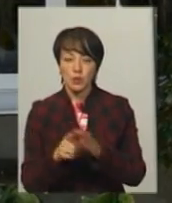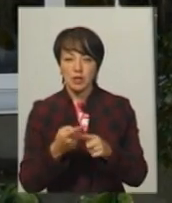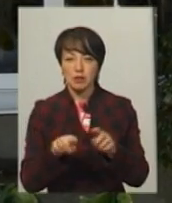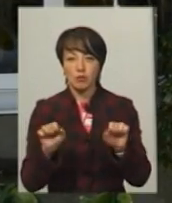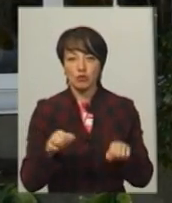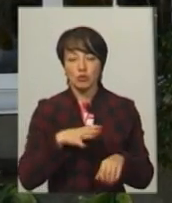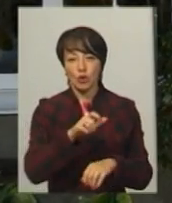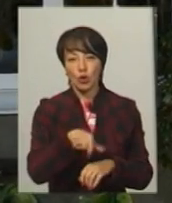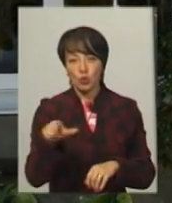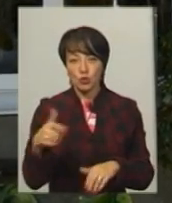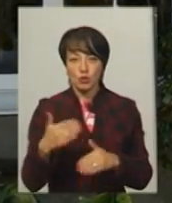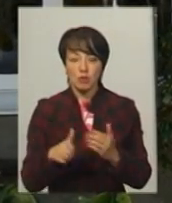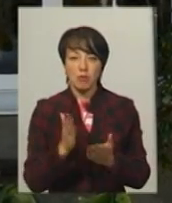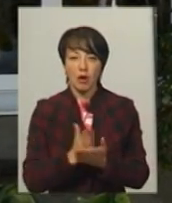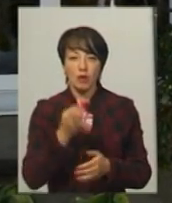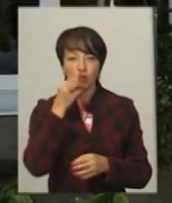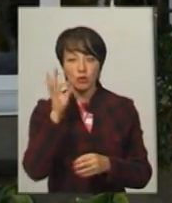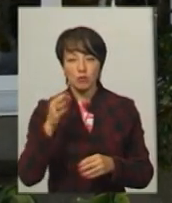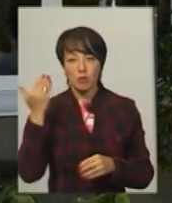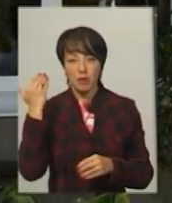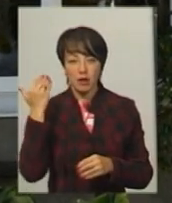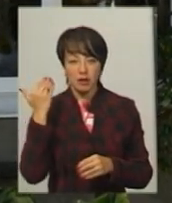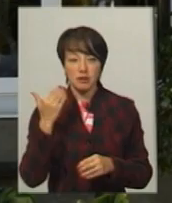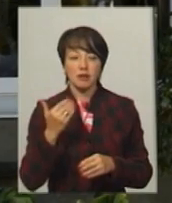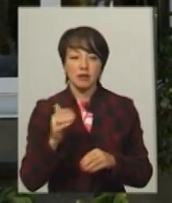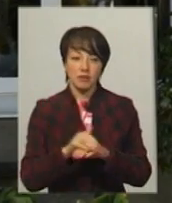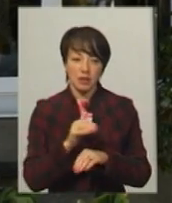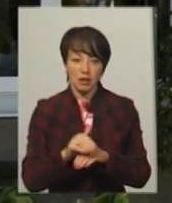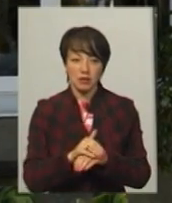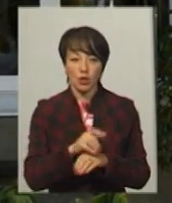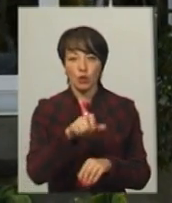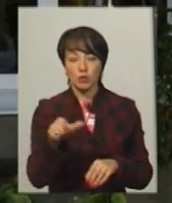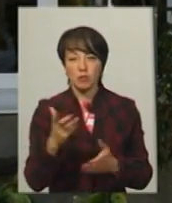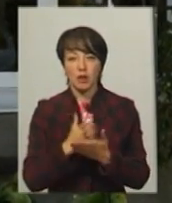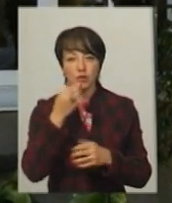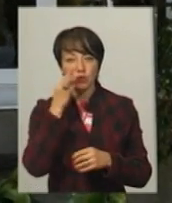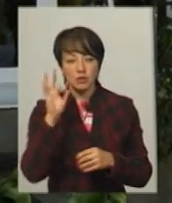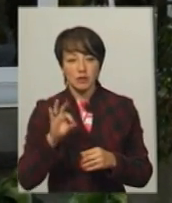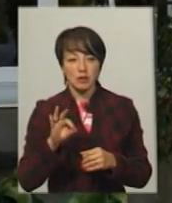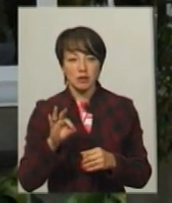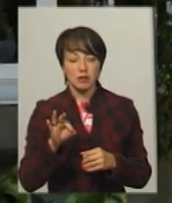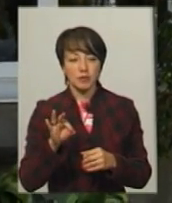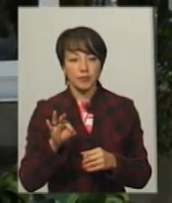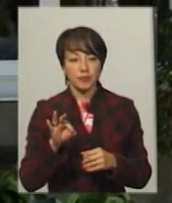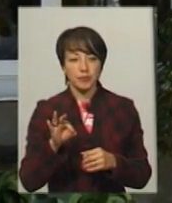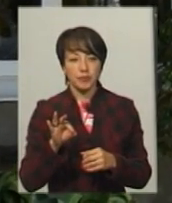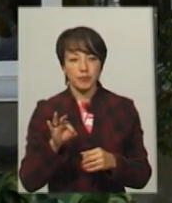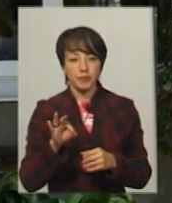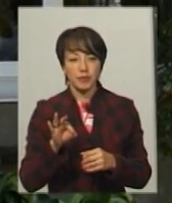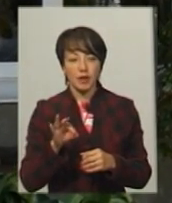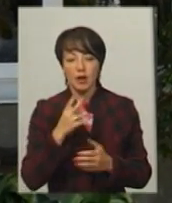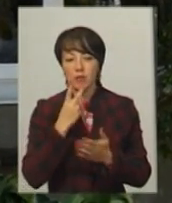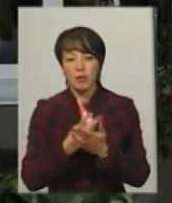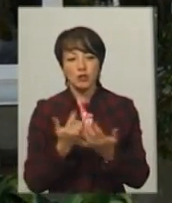бути люди, які вже мають досвід. Попередньо дійсно вітається люди, які мають попередній досвід. Ось